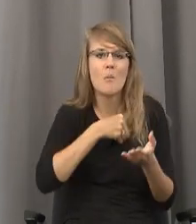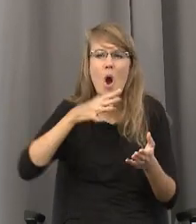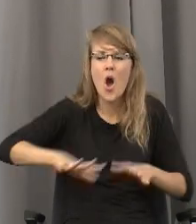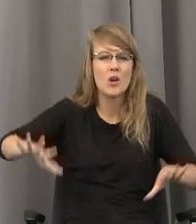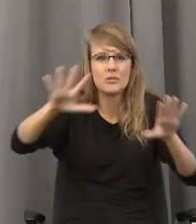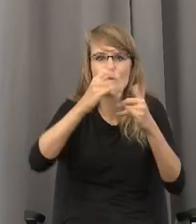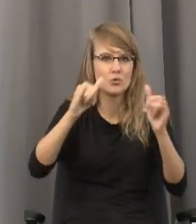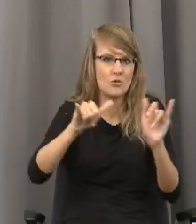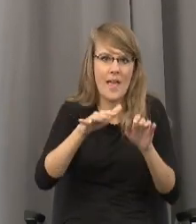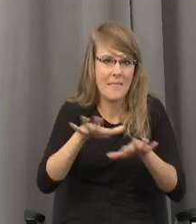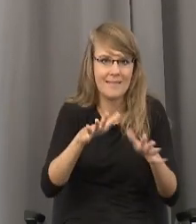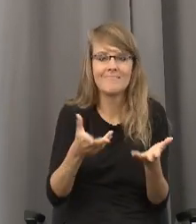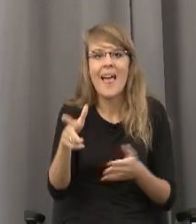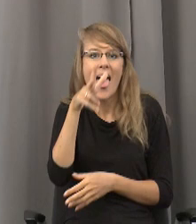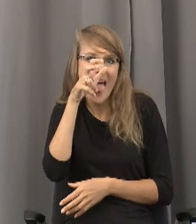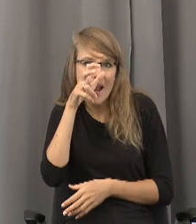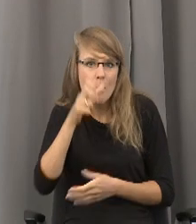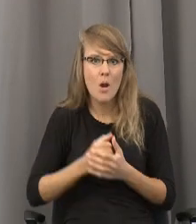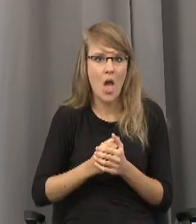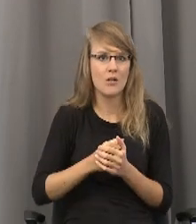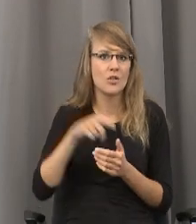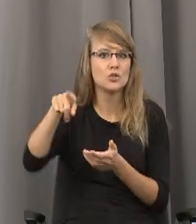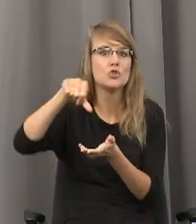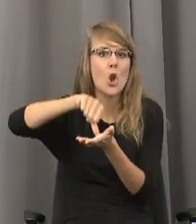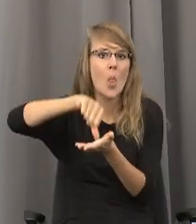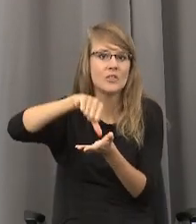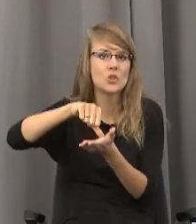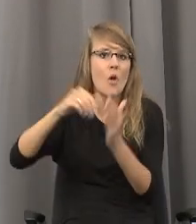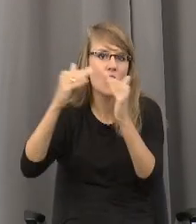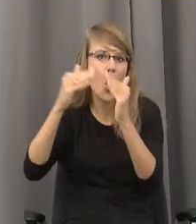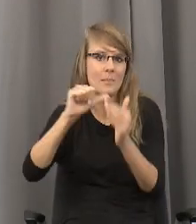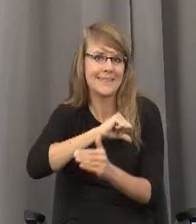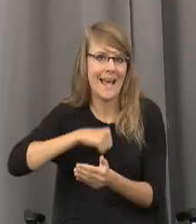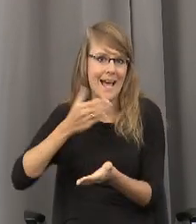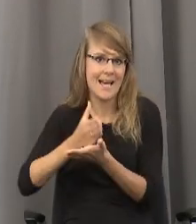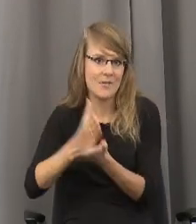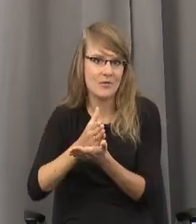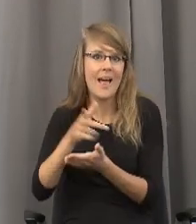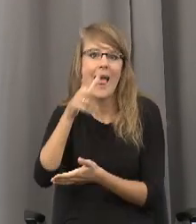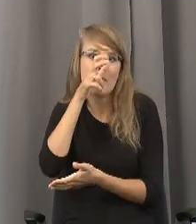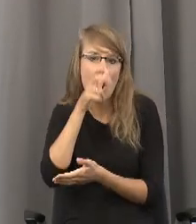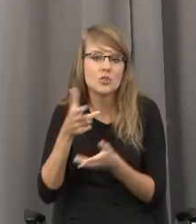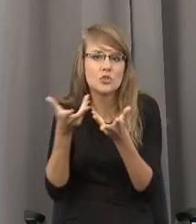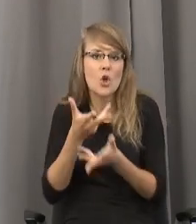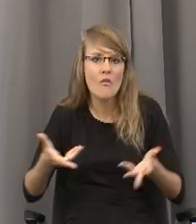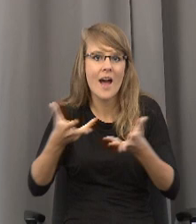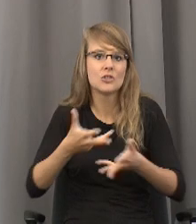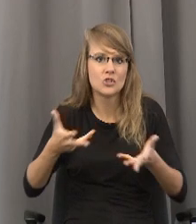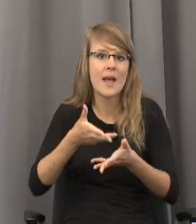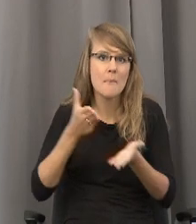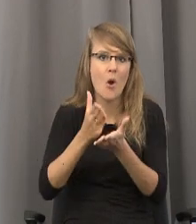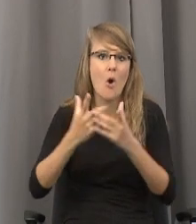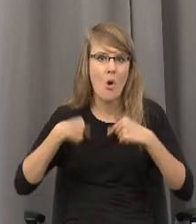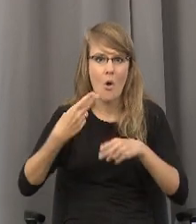Polsce. W Elblągu, w Środowiskowym Domu Samopomocy. Elbląskie Stowarzyszenie Pomocy Osobom z Chorobą